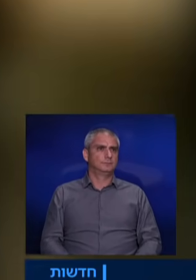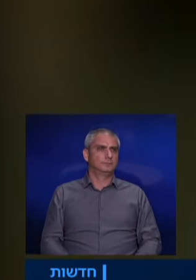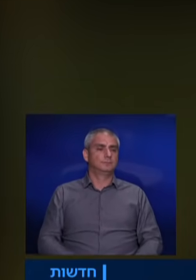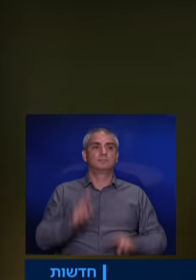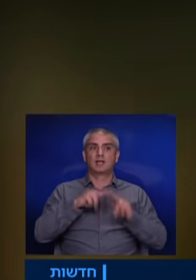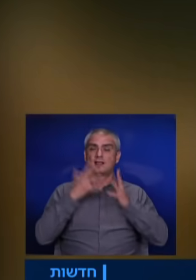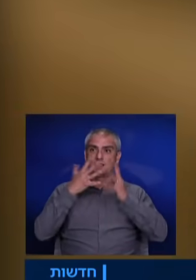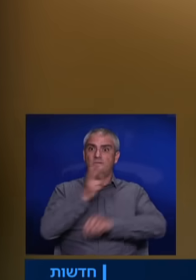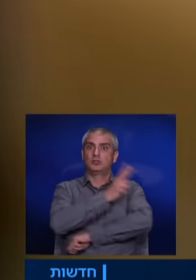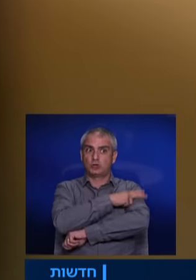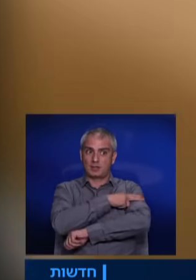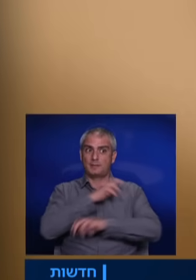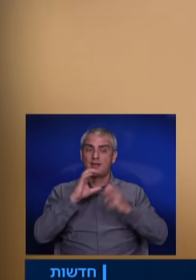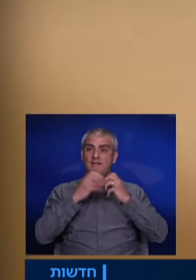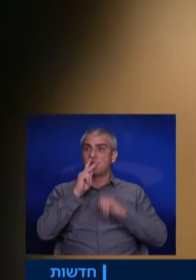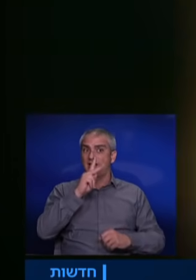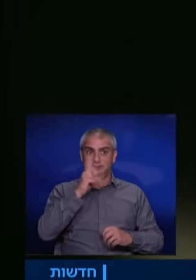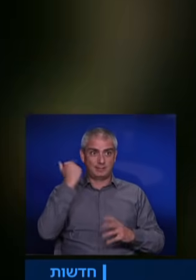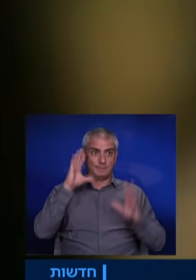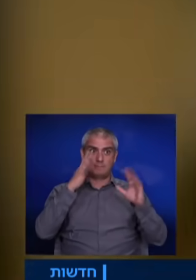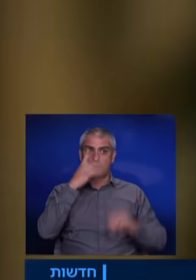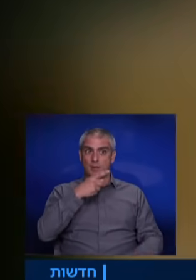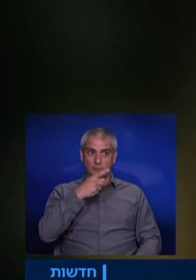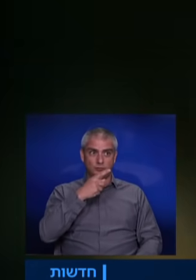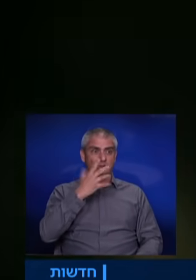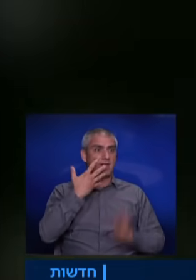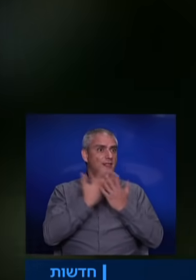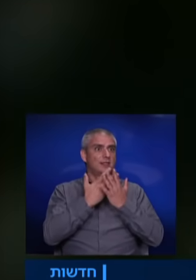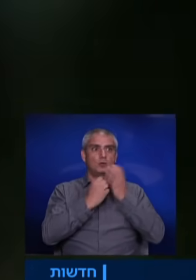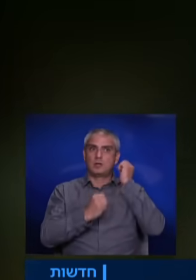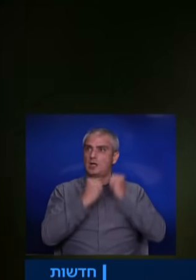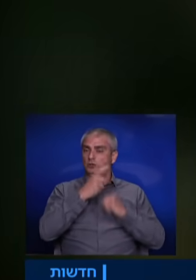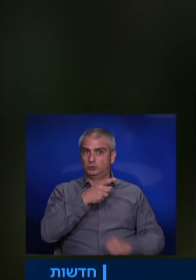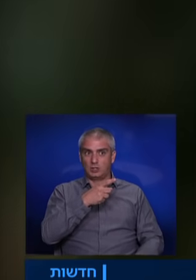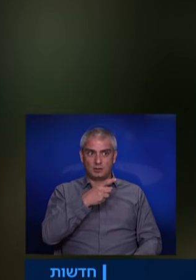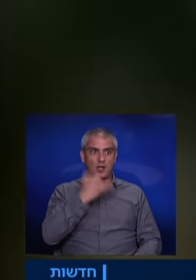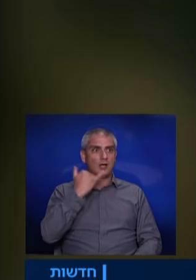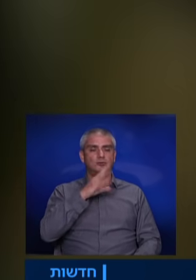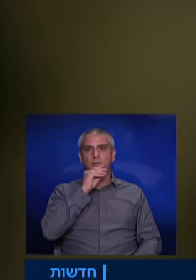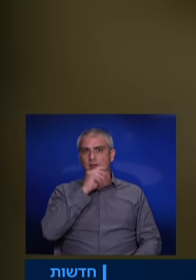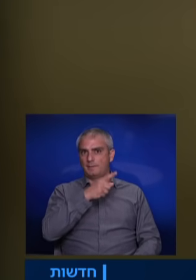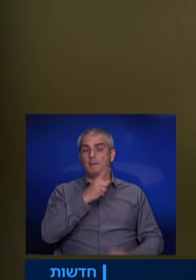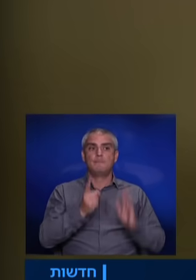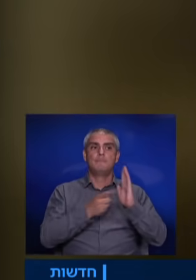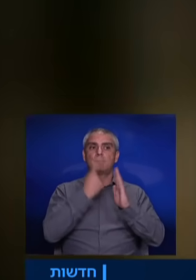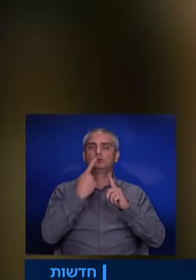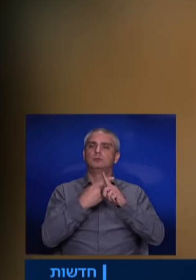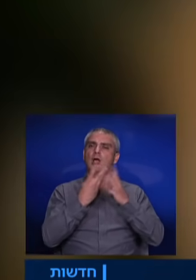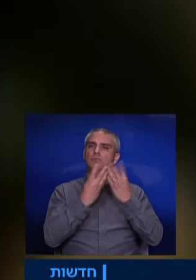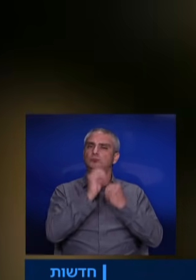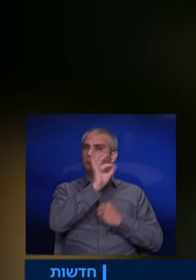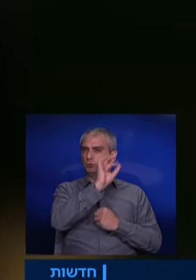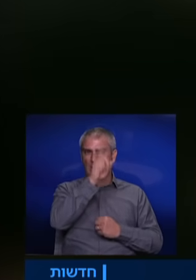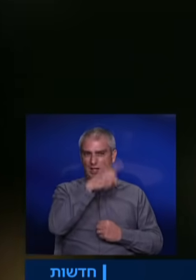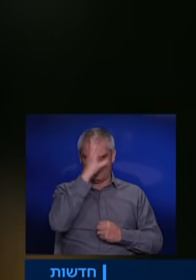אחרי תקיפת השוטרים בכפר קאסם בליל חמישי והתיעוד הקשה מהאירוע, כעת מדבר איתנו לראשונה בן משפחתו של